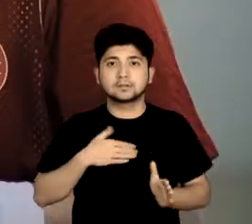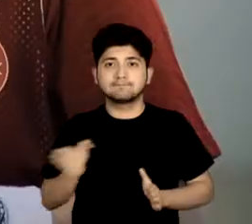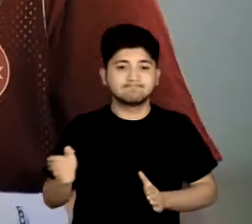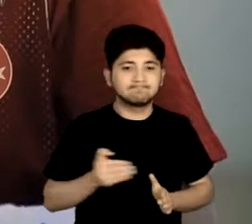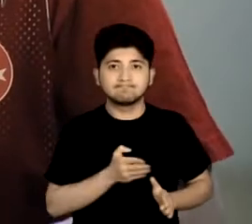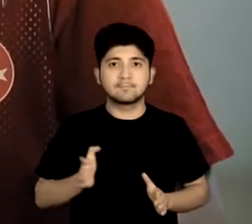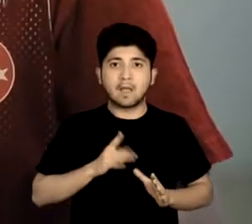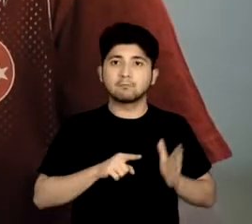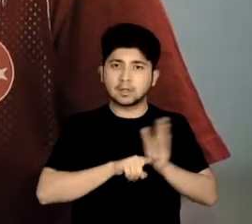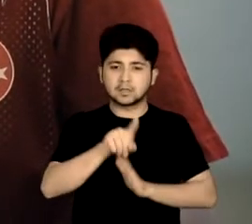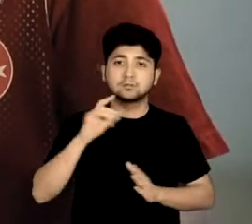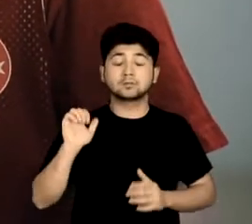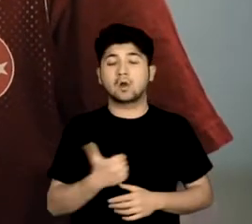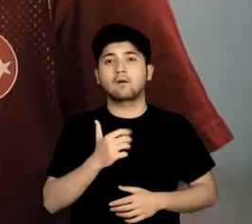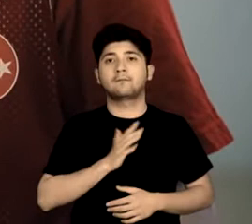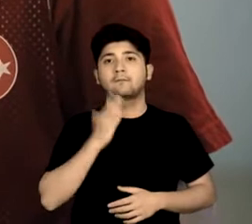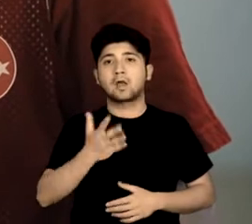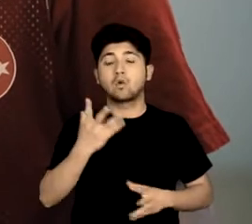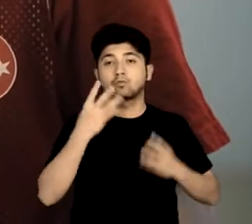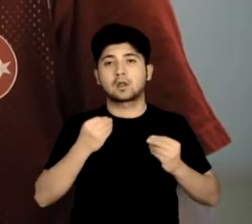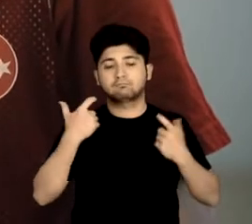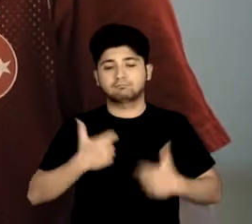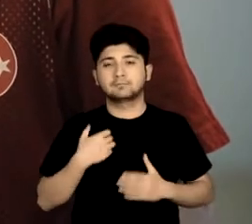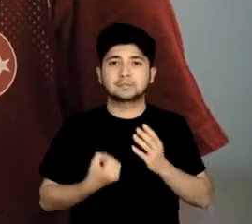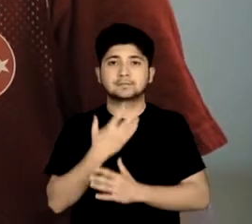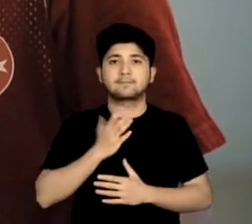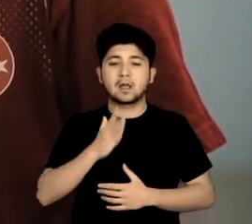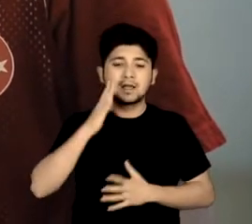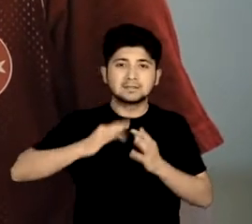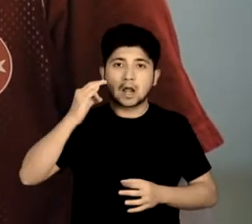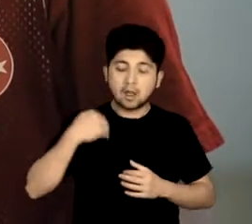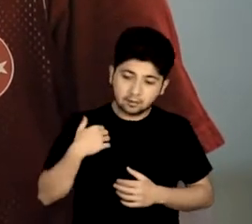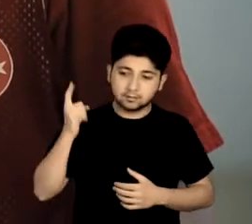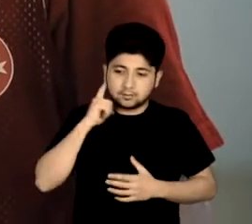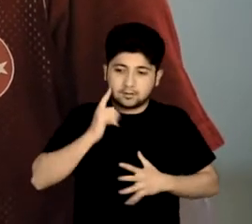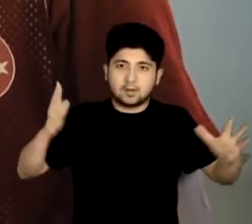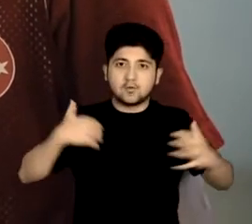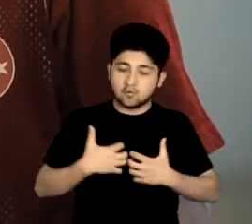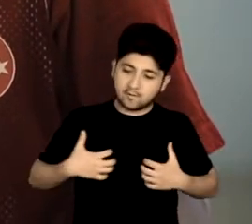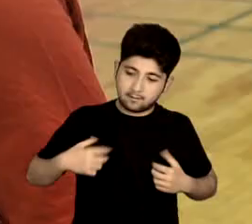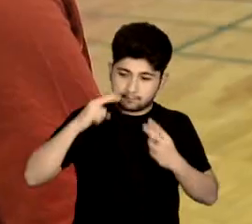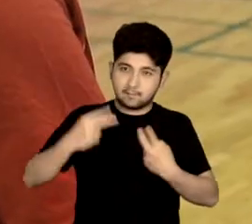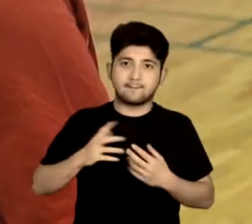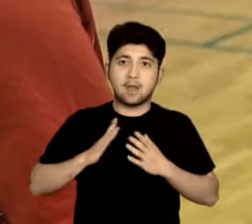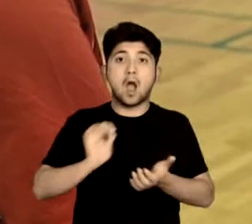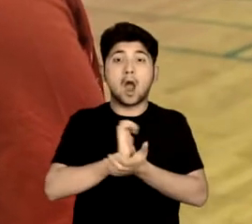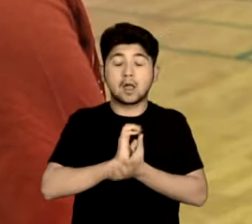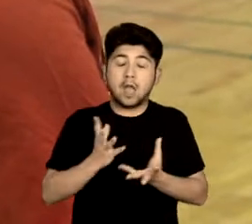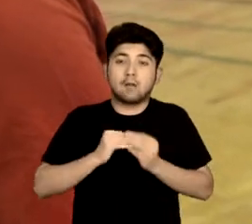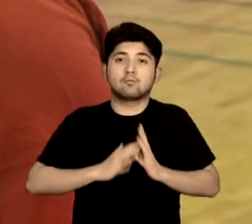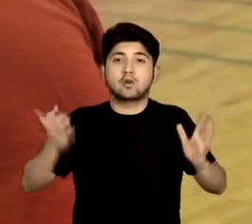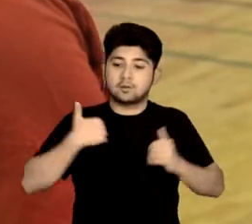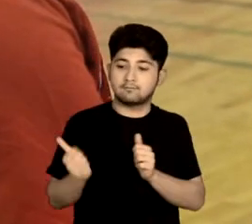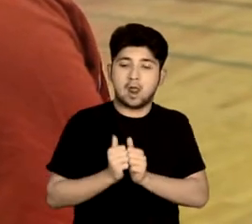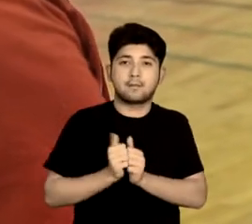insan. Başardığın anda çok güzel bir şey çıkıyor ortaya. İnsanlar size daha iki katı onurlu, güvenli bakıyor. Aileniz size daha